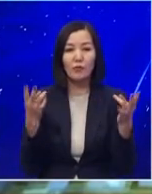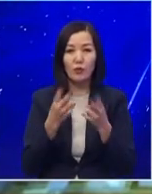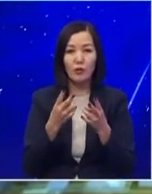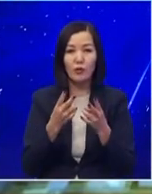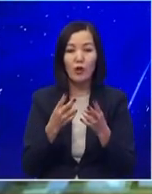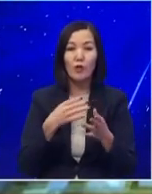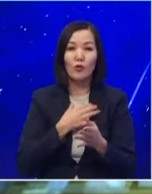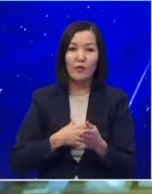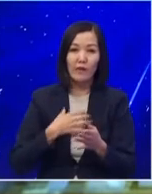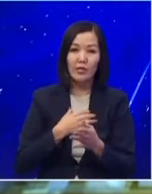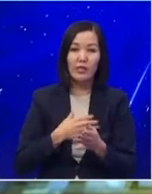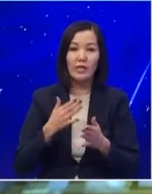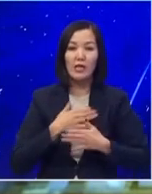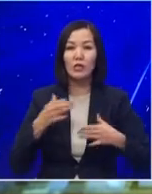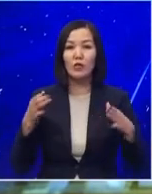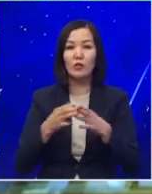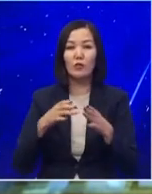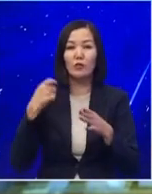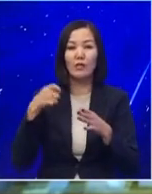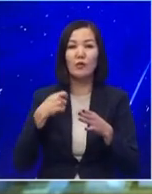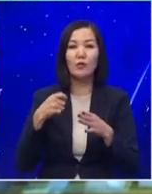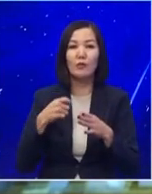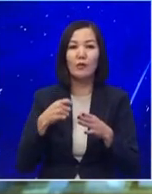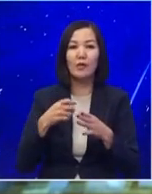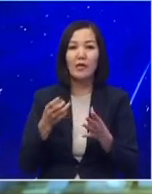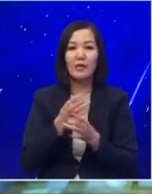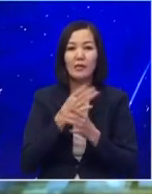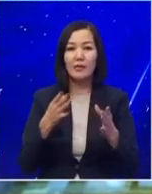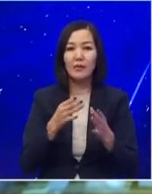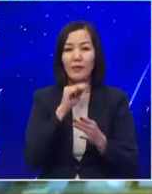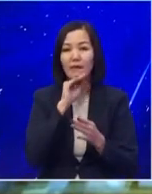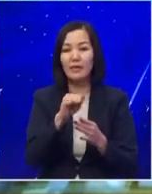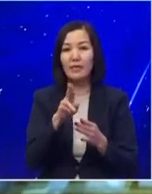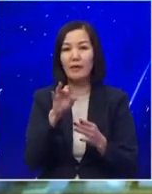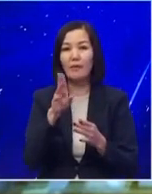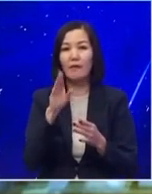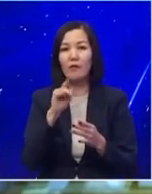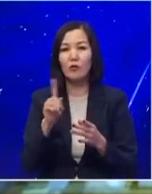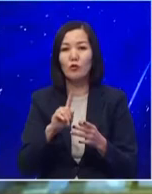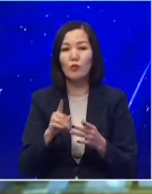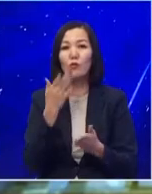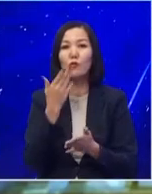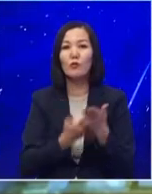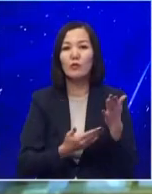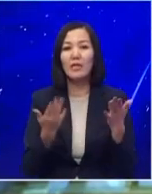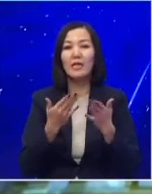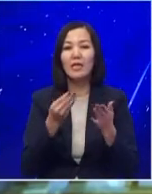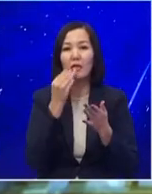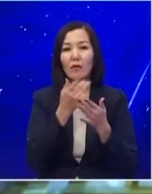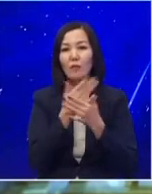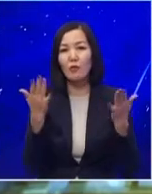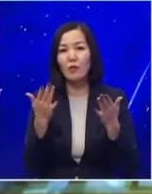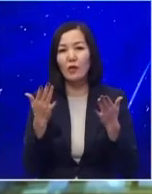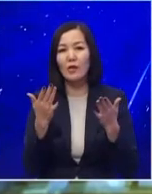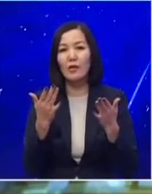мое важное наша съемочная группа отправилась в святая святых профессиональных поваров чтобы узнать какие же блюдо